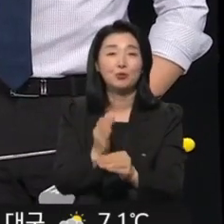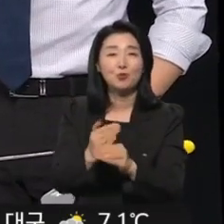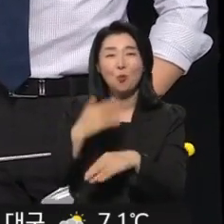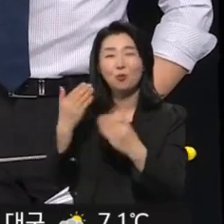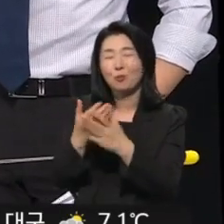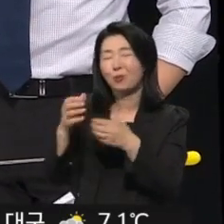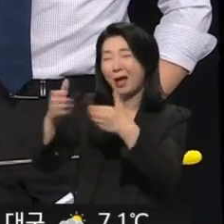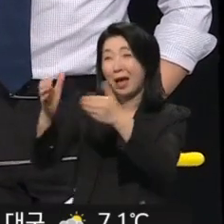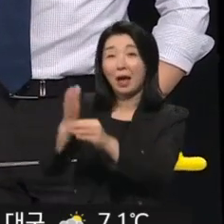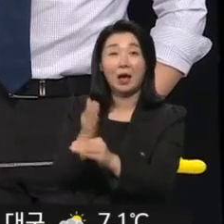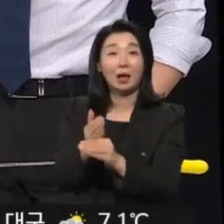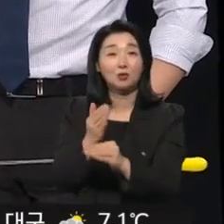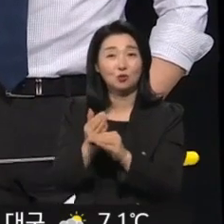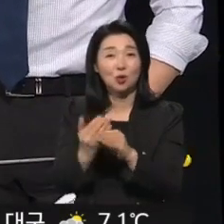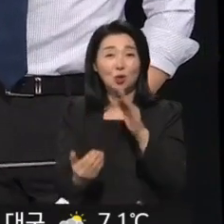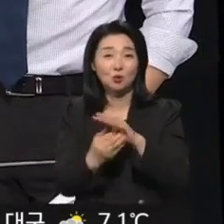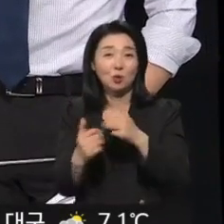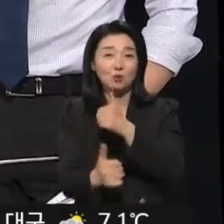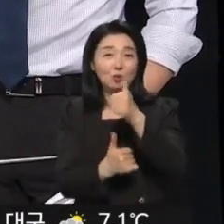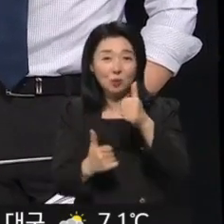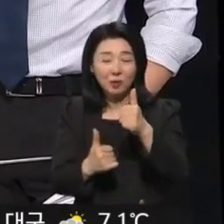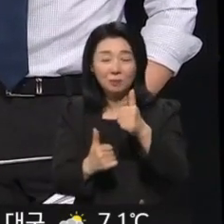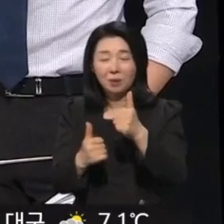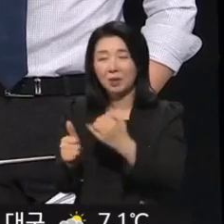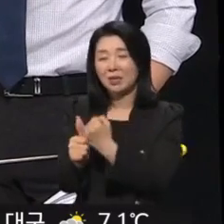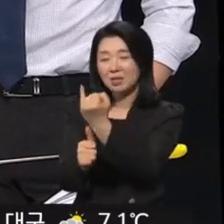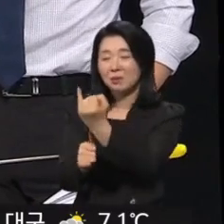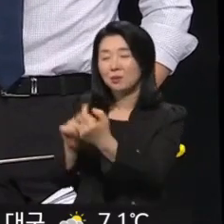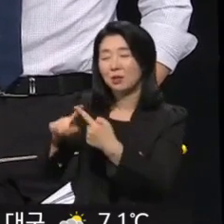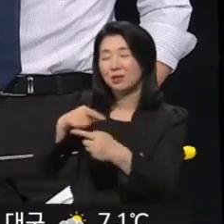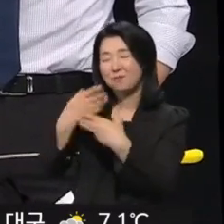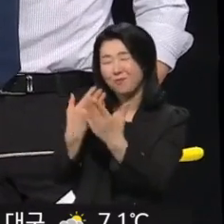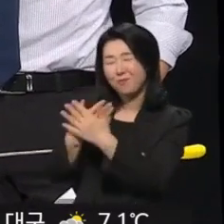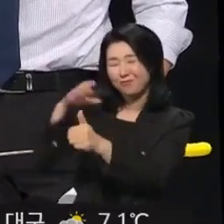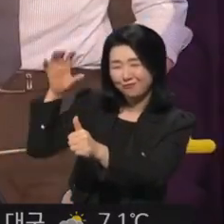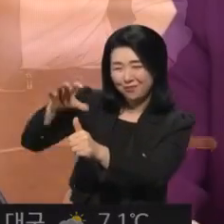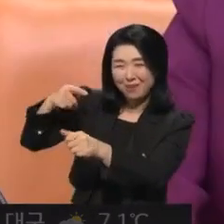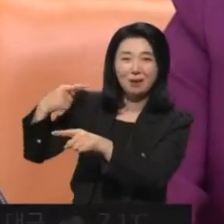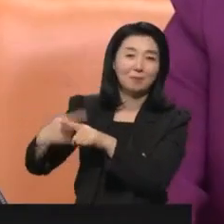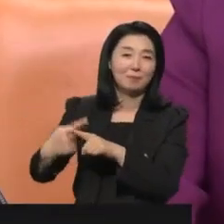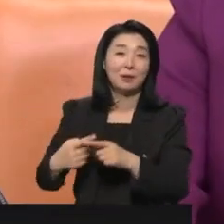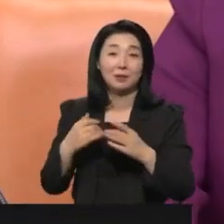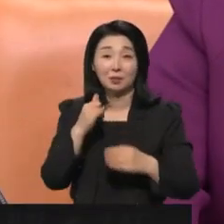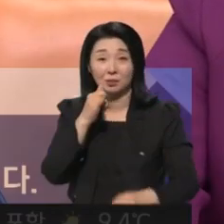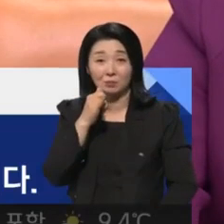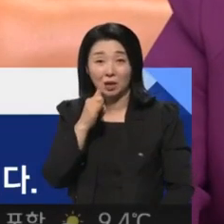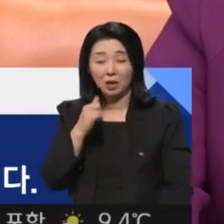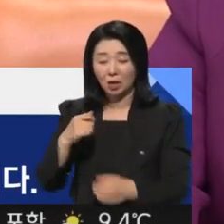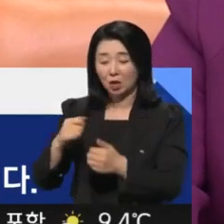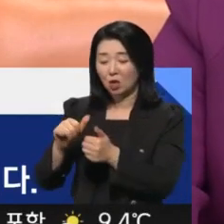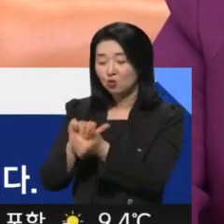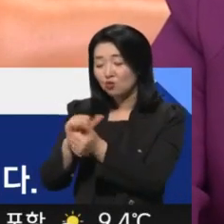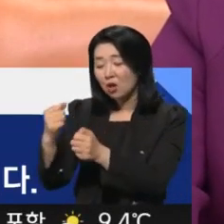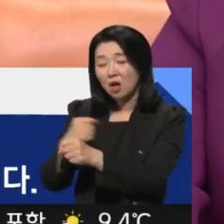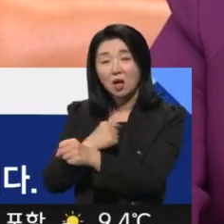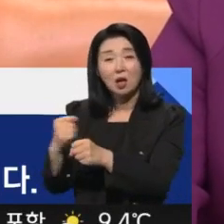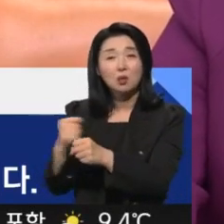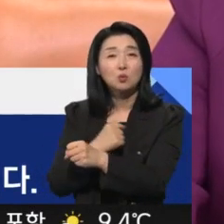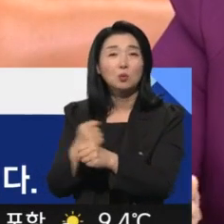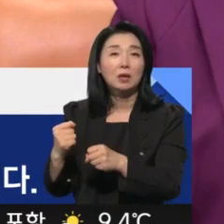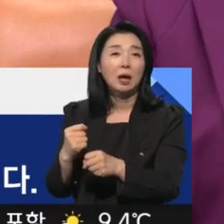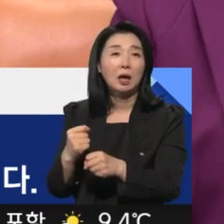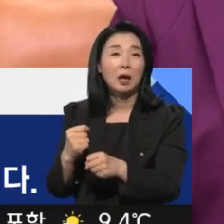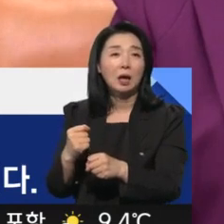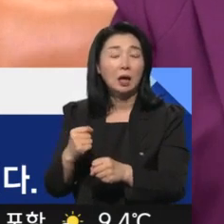오늘 최고위원회의는 한마디로 김건희 성토장이었습니다. 주가 조작은 대표적인 불공정